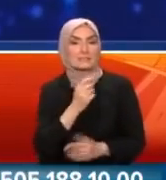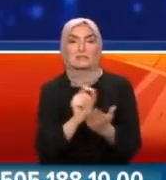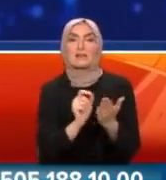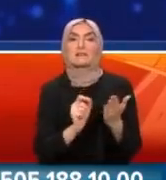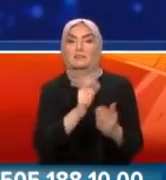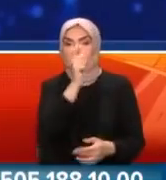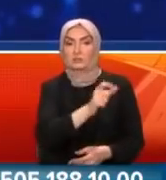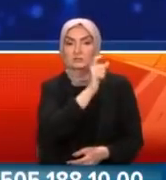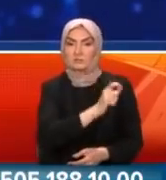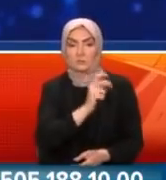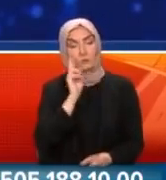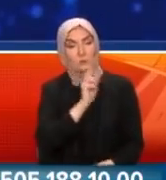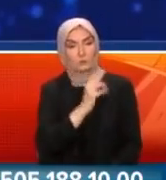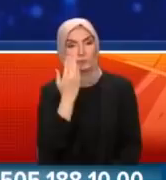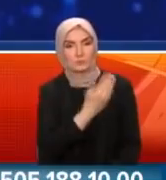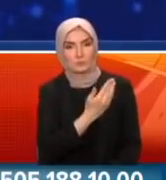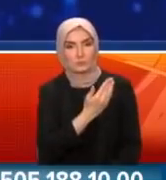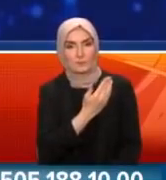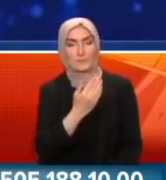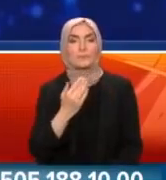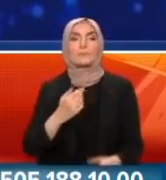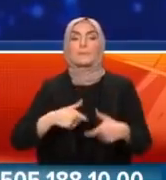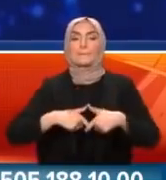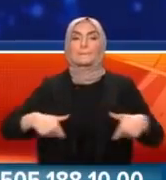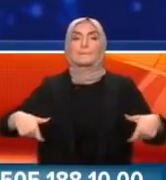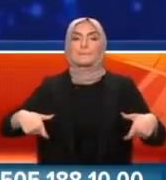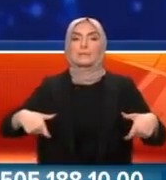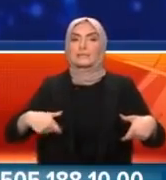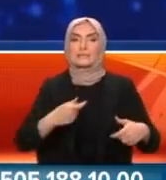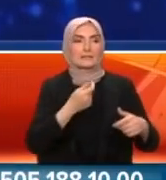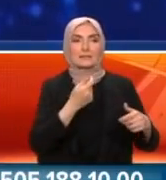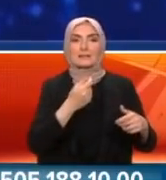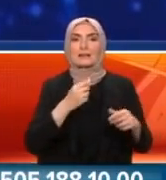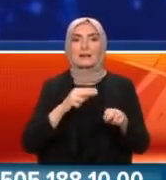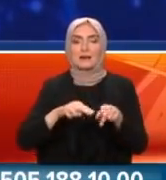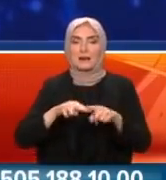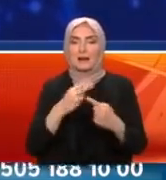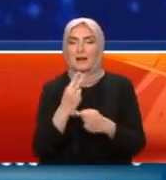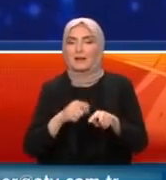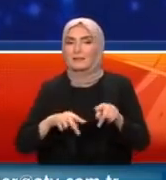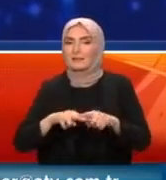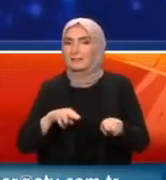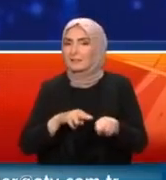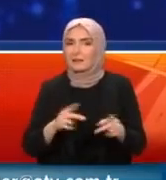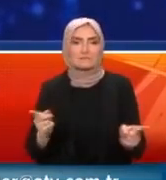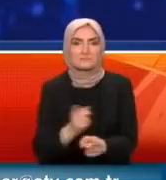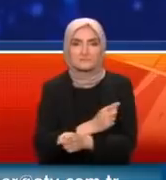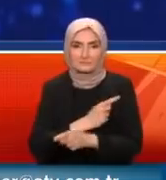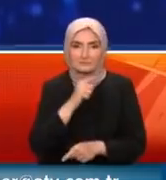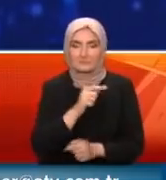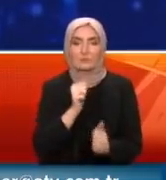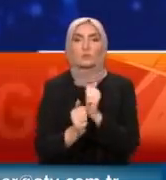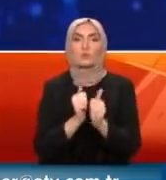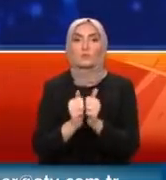milli kaynakların otomobil sanayine yönlendirilmesi kaynakların israfından başka bir mana ifade